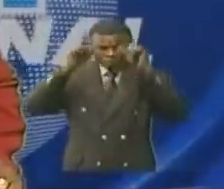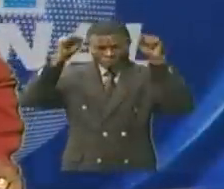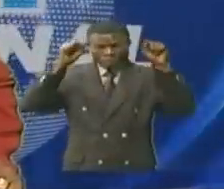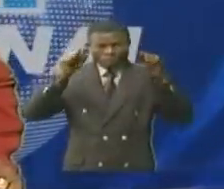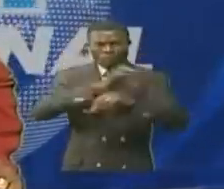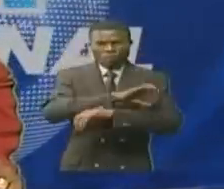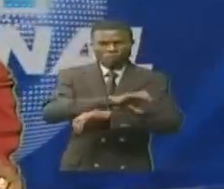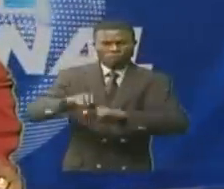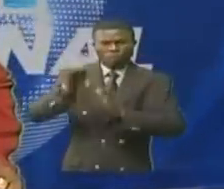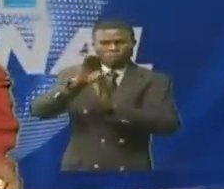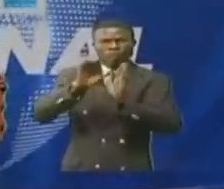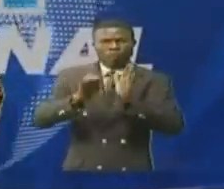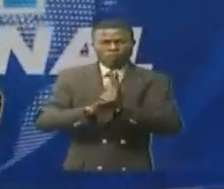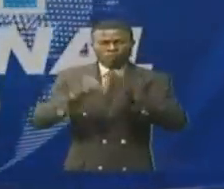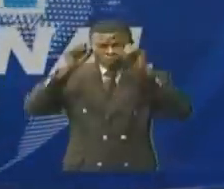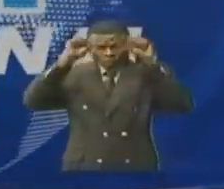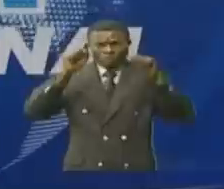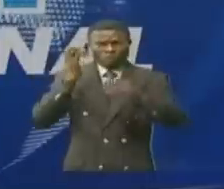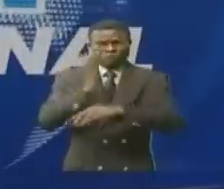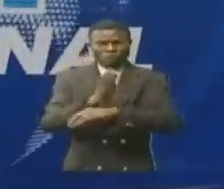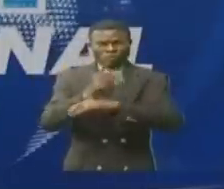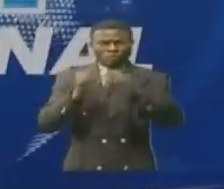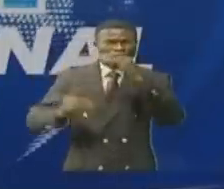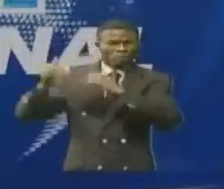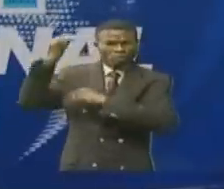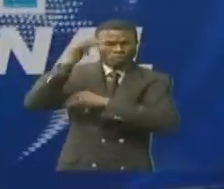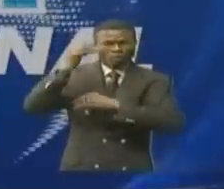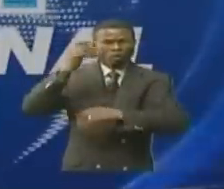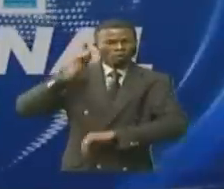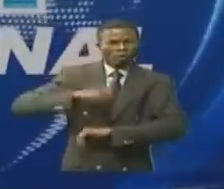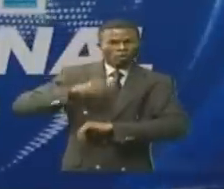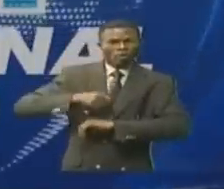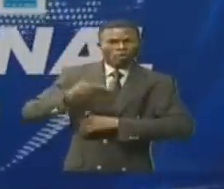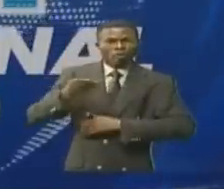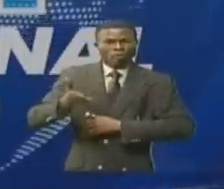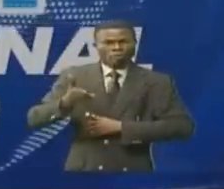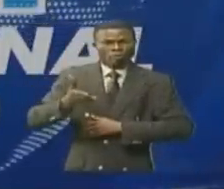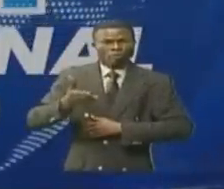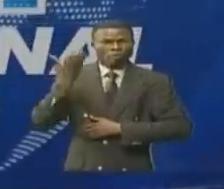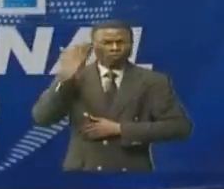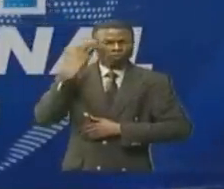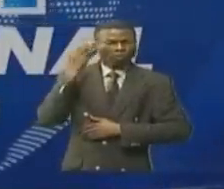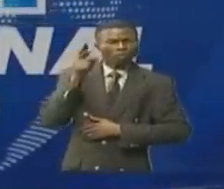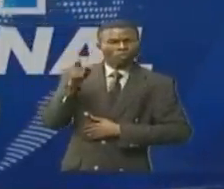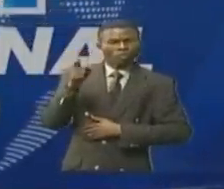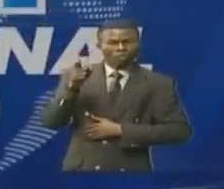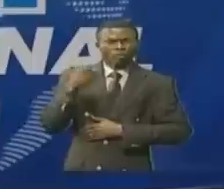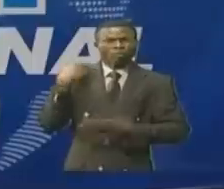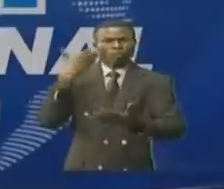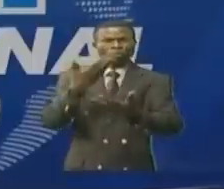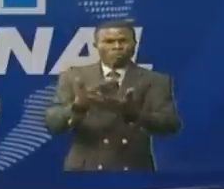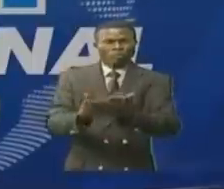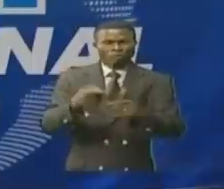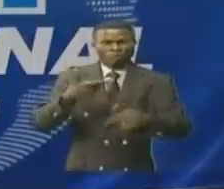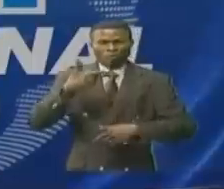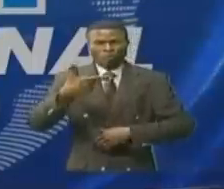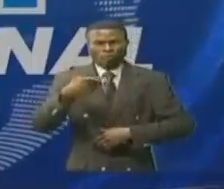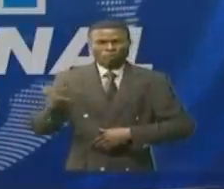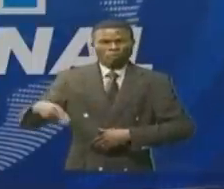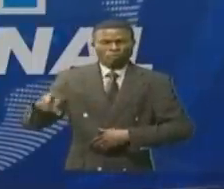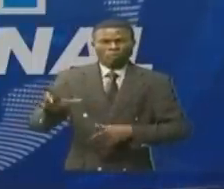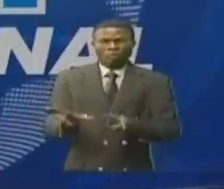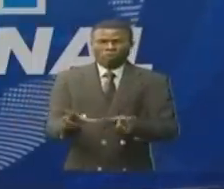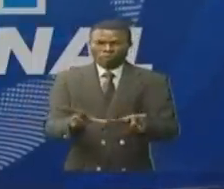Cour constitutionnelle et président du Conseil supérieur de la magistrature. Dieudonné Kamuleta est arrivé ce mardi dans la province du